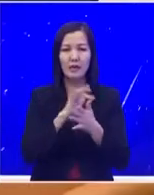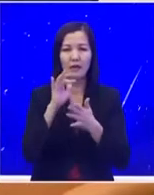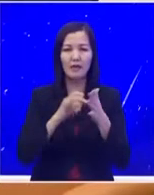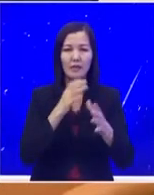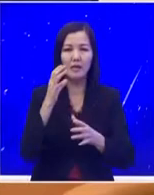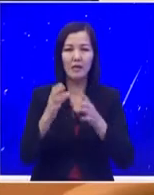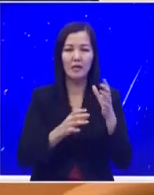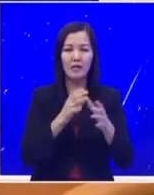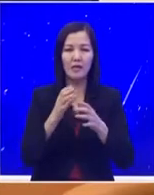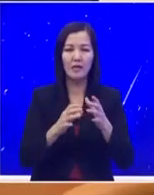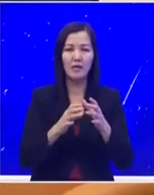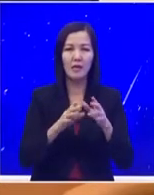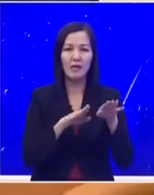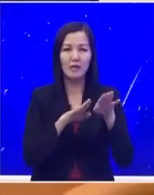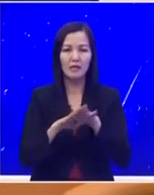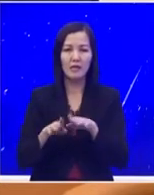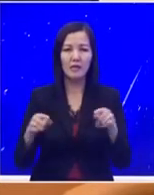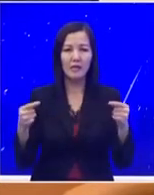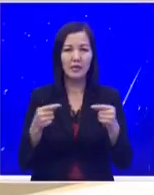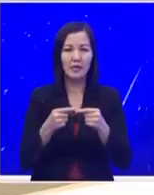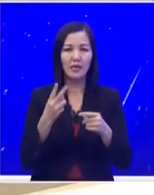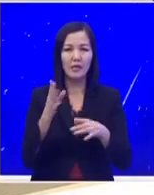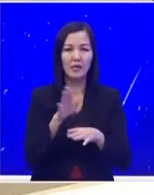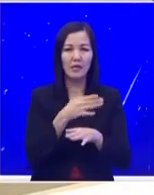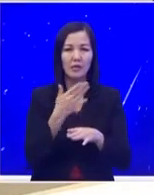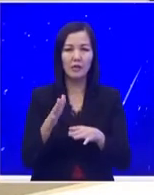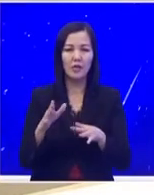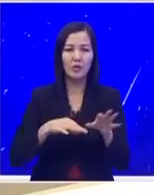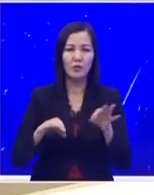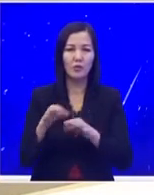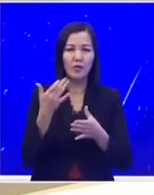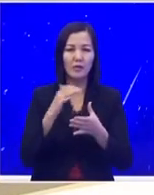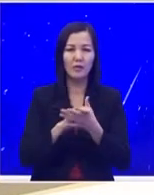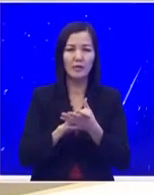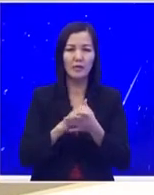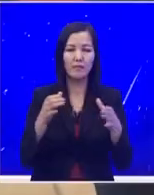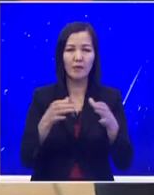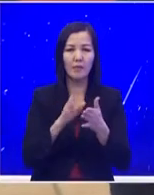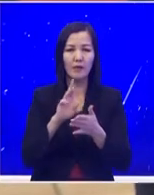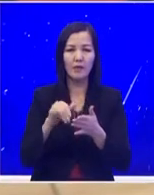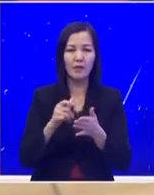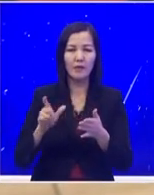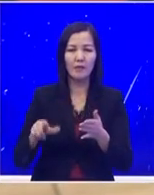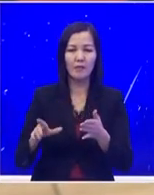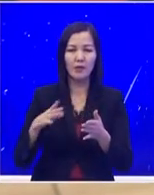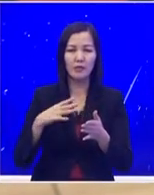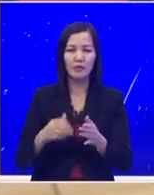халықаралық стандарттарға сай, дейді қос тарап өкілдерінің кездесуінде өз жобалары жайлы таныстырған компания басшысы.